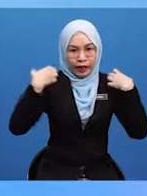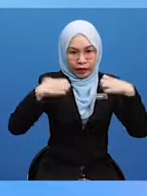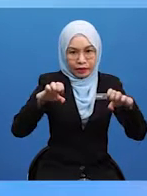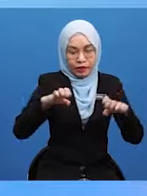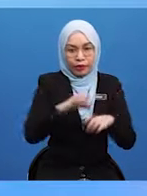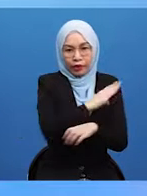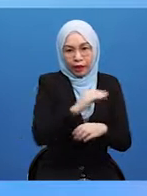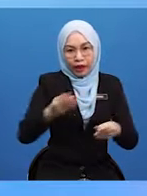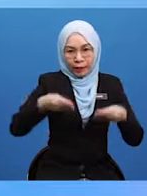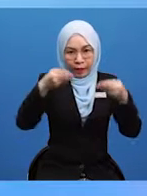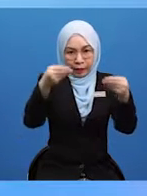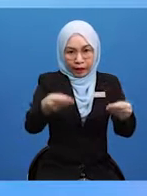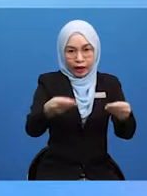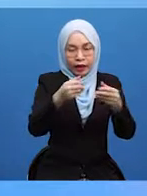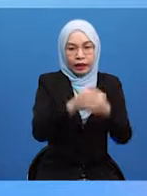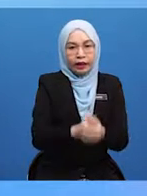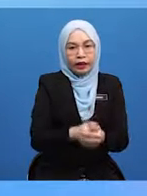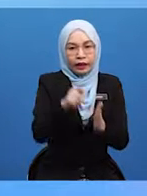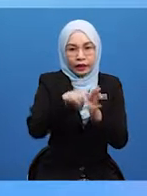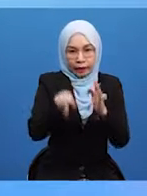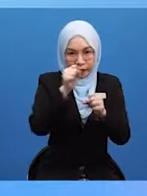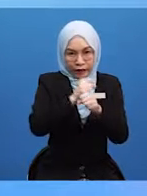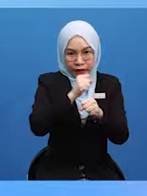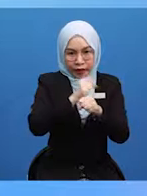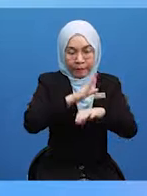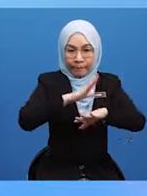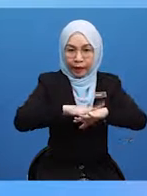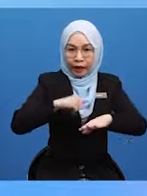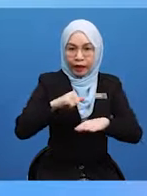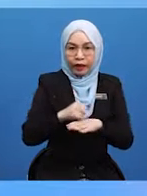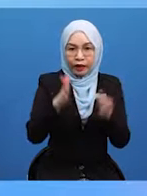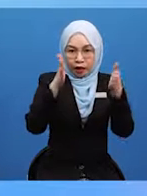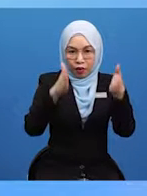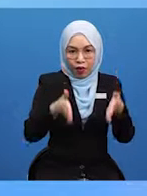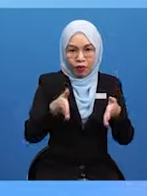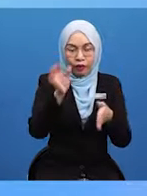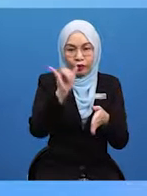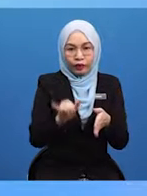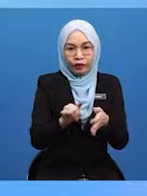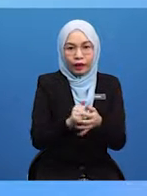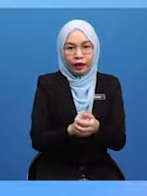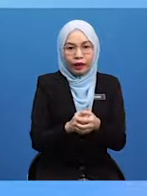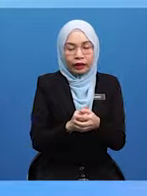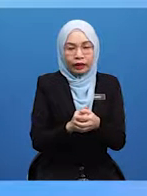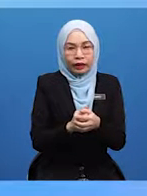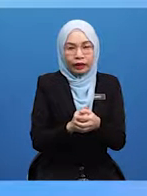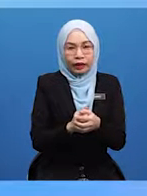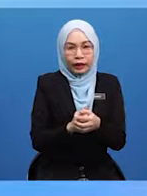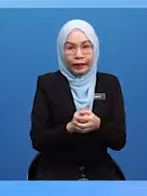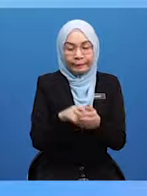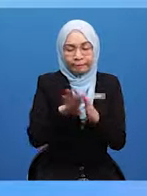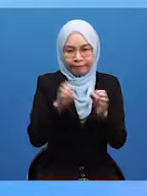memberi peluang kepada penduduk-penduduk terlibat dalam sektor perkapalan